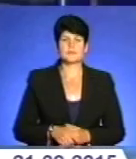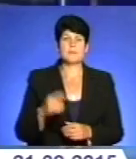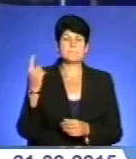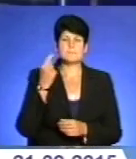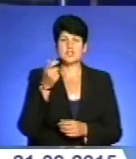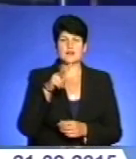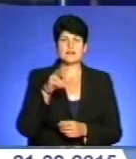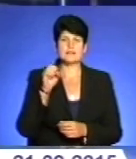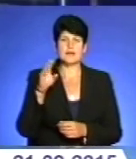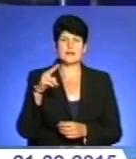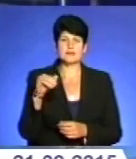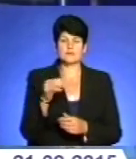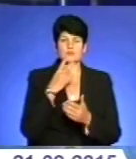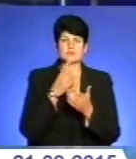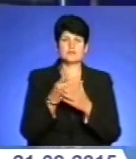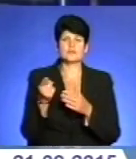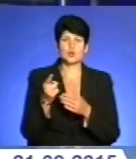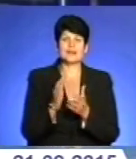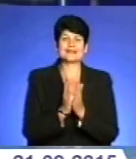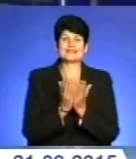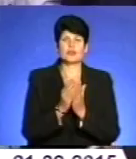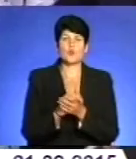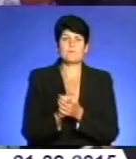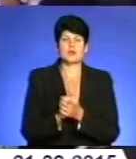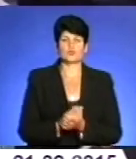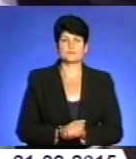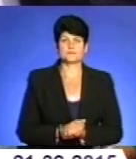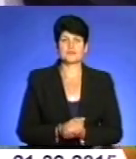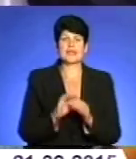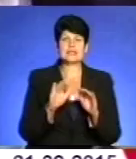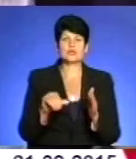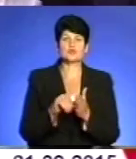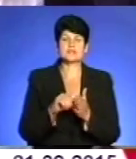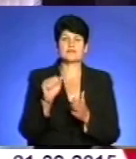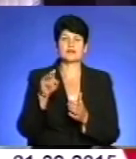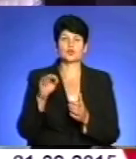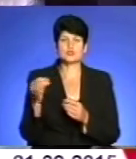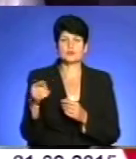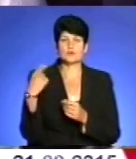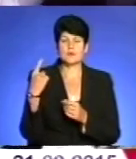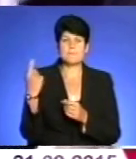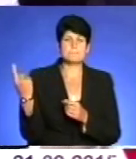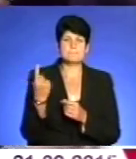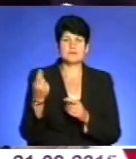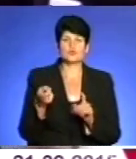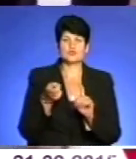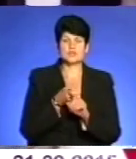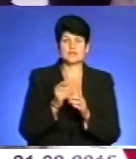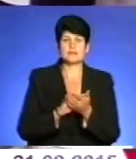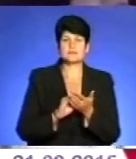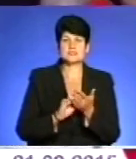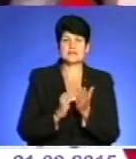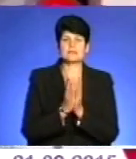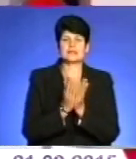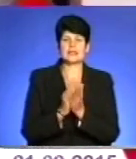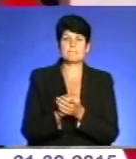Леді презентувала також у Тернополі книгу миру. Діти учасників АТО з Тернопільщини першими долучилися до написання книги